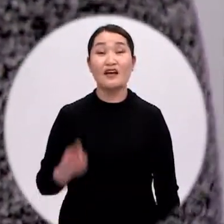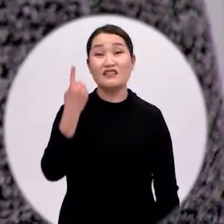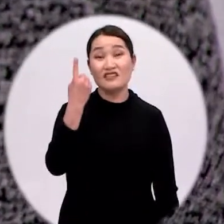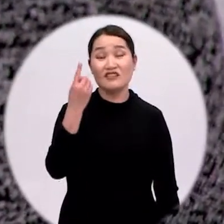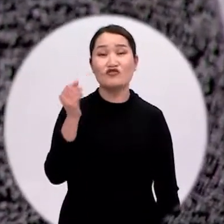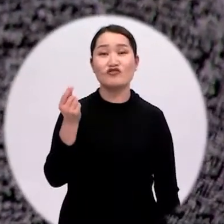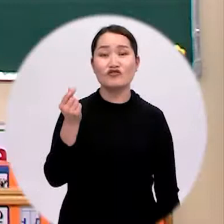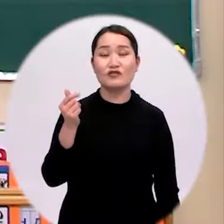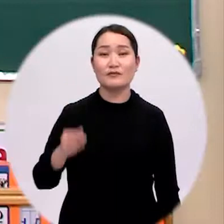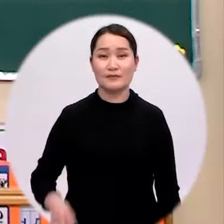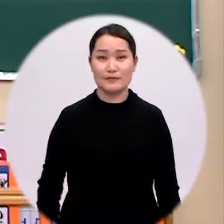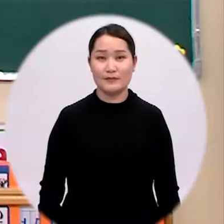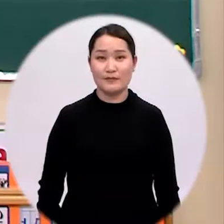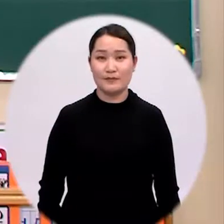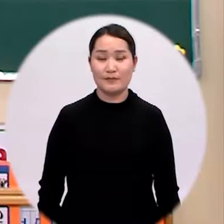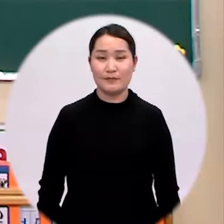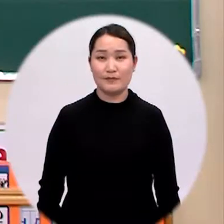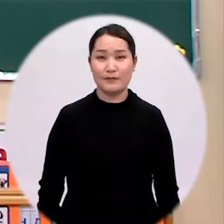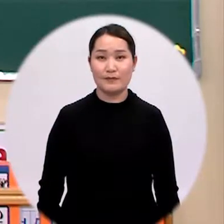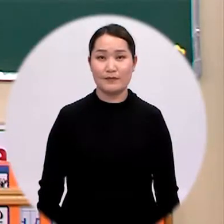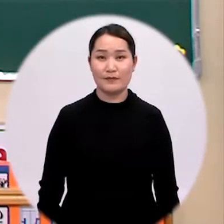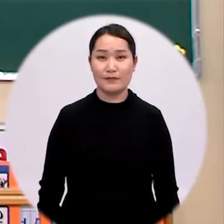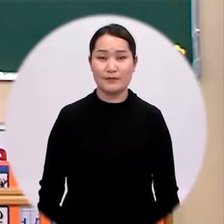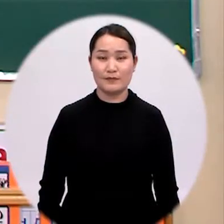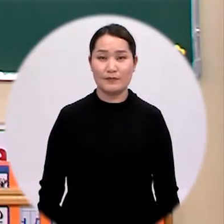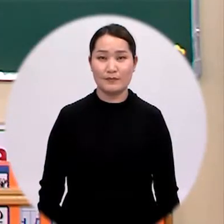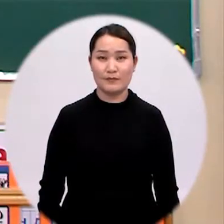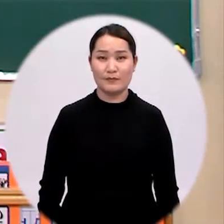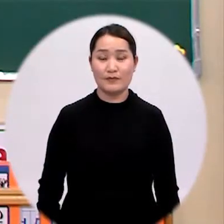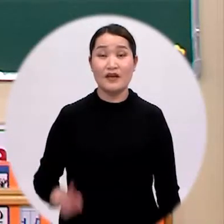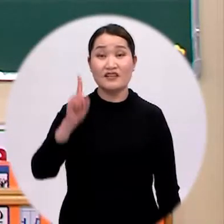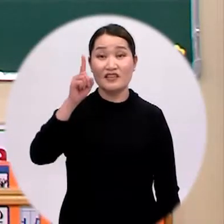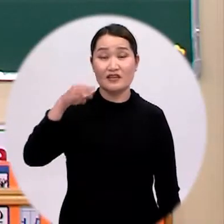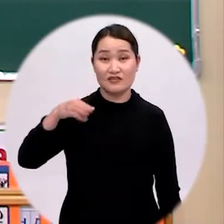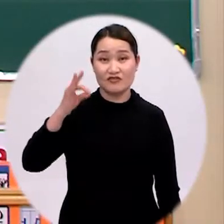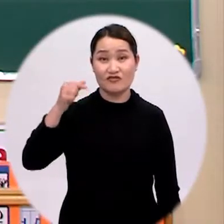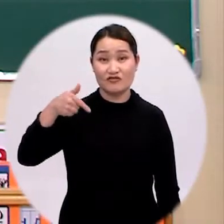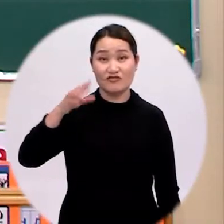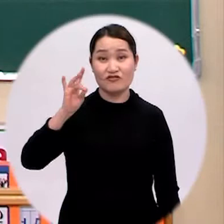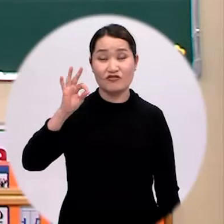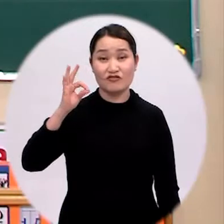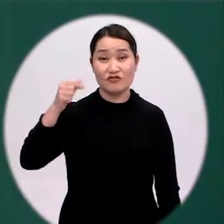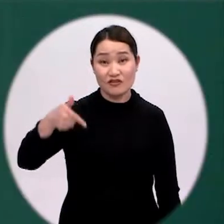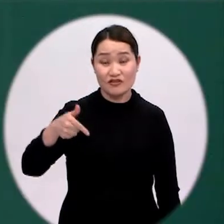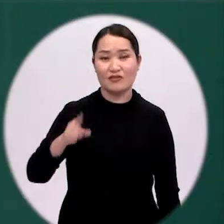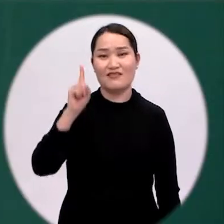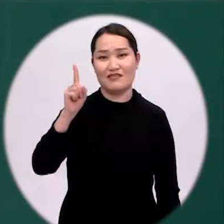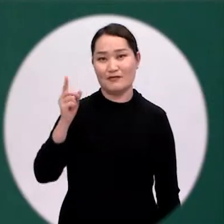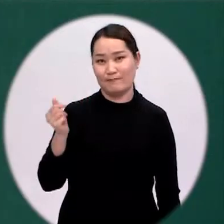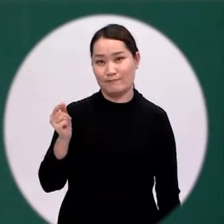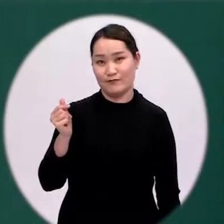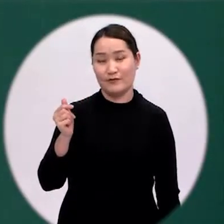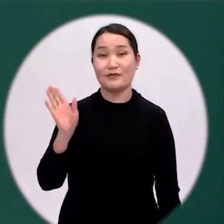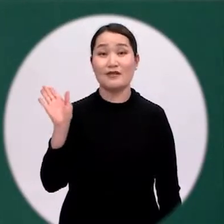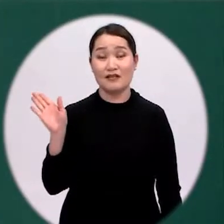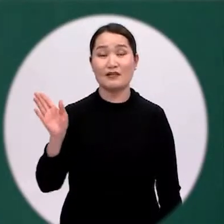төгрөг. А, багш нь 1 төгрөг гэсний доор 1 төгрөгө тавила.